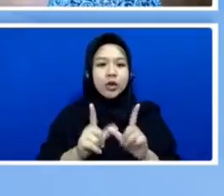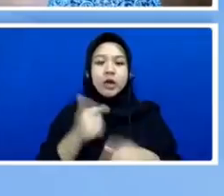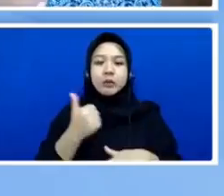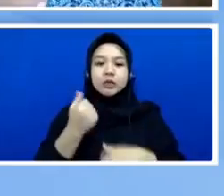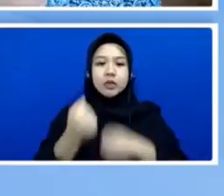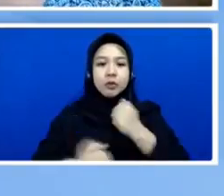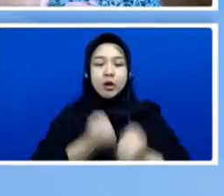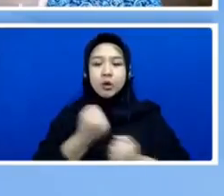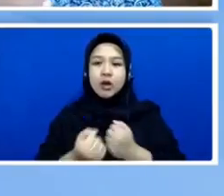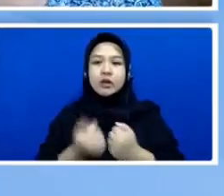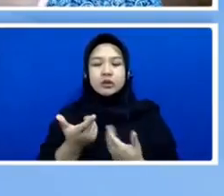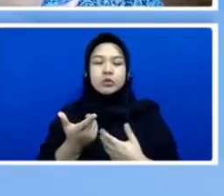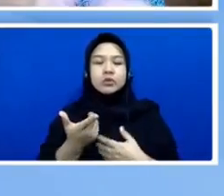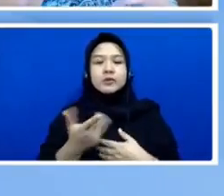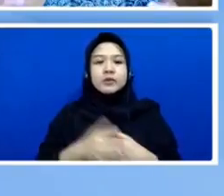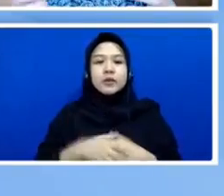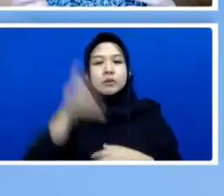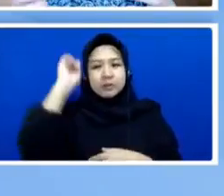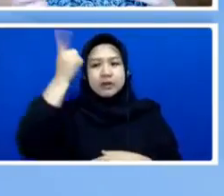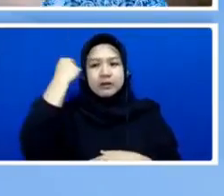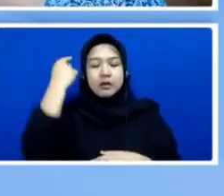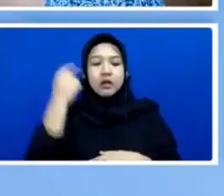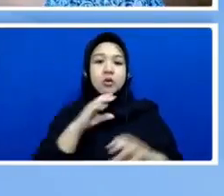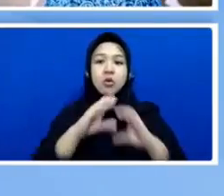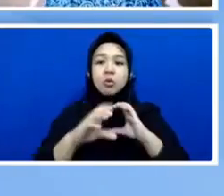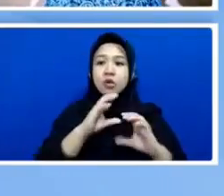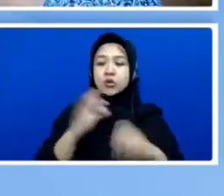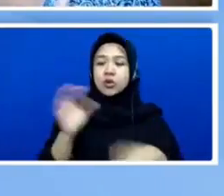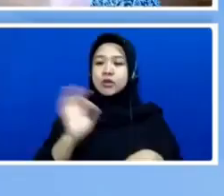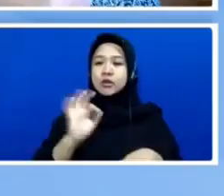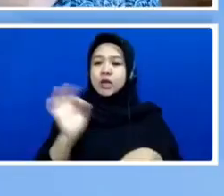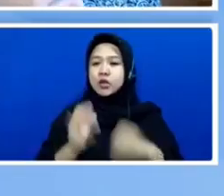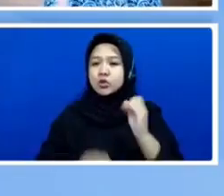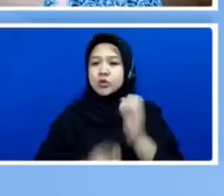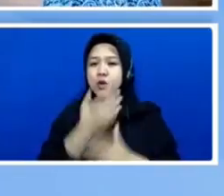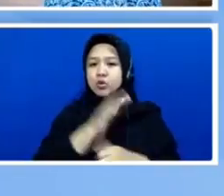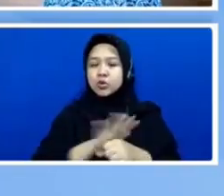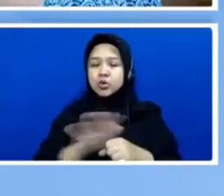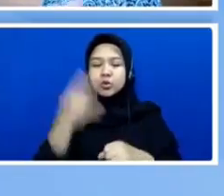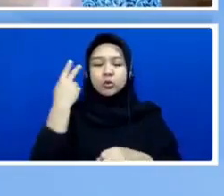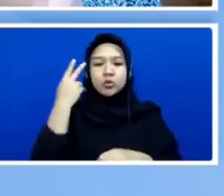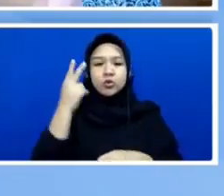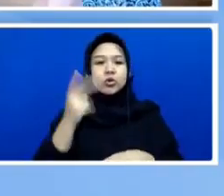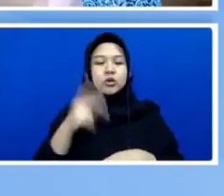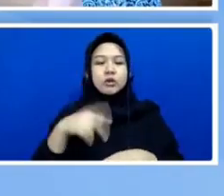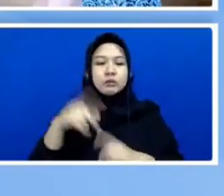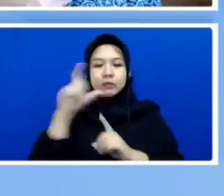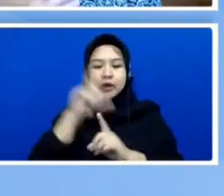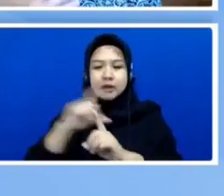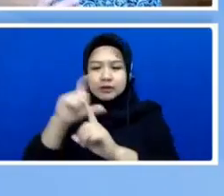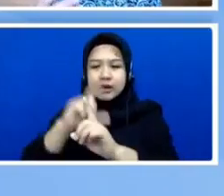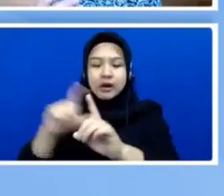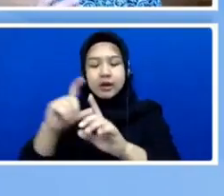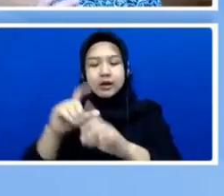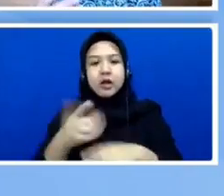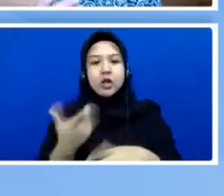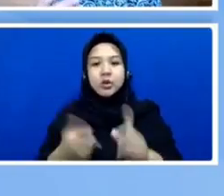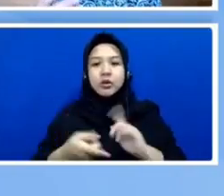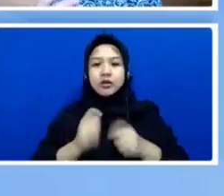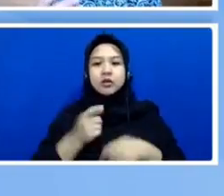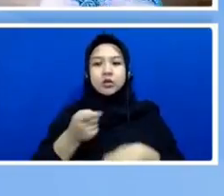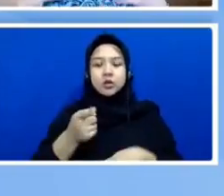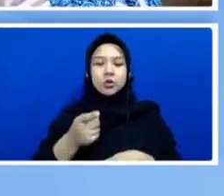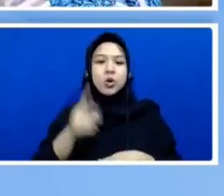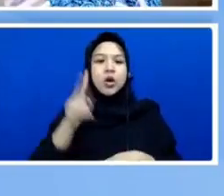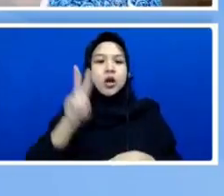komunitas. Di sisi lain, komunitas itu tidak punya sumber daya yang cukup untuk melakukan pelacakan, untuk melakukan tes. Itu harus datang dari